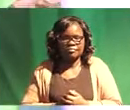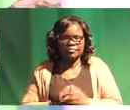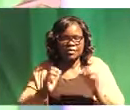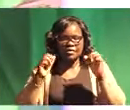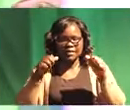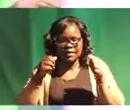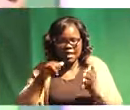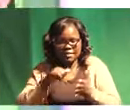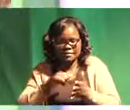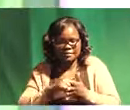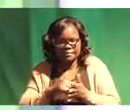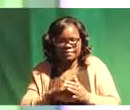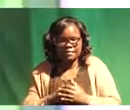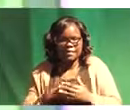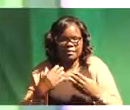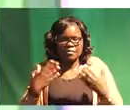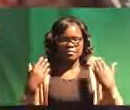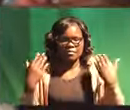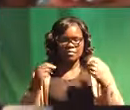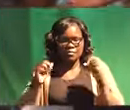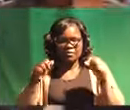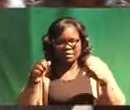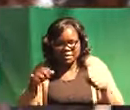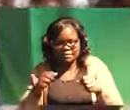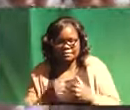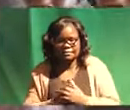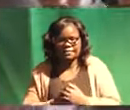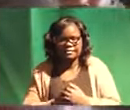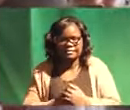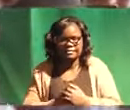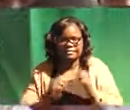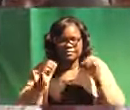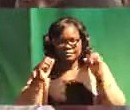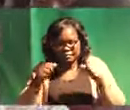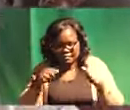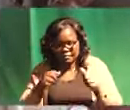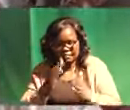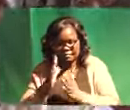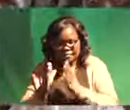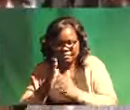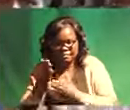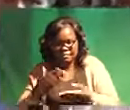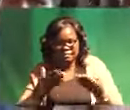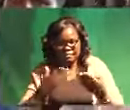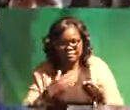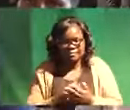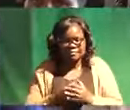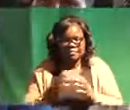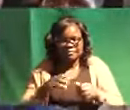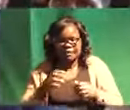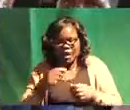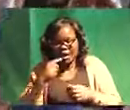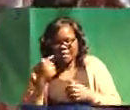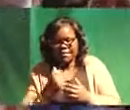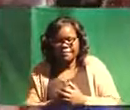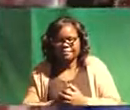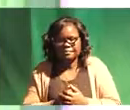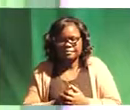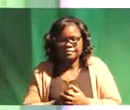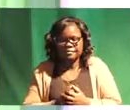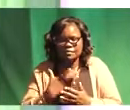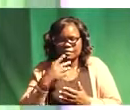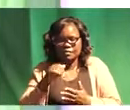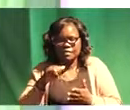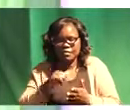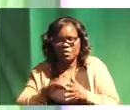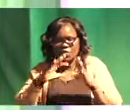Tumekubaliana? Watu wa Meru tumekubaliana? Si tulikubaliana tupange hii biashara na kilimo ya miraa? So hiyo